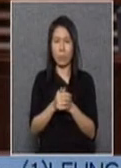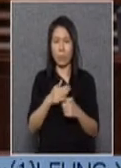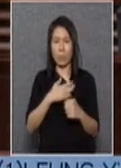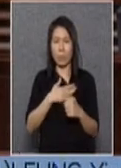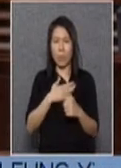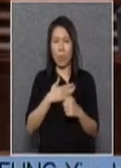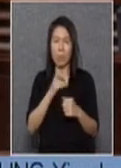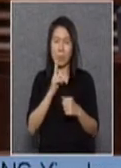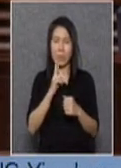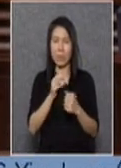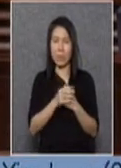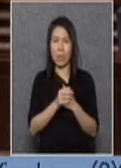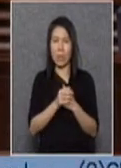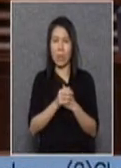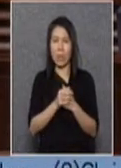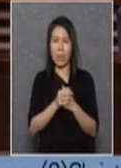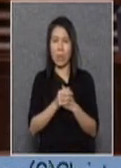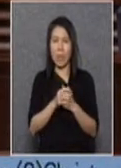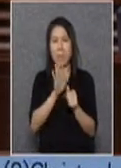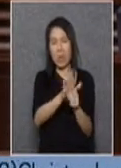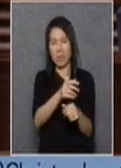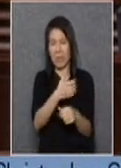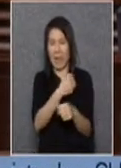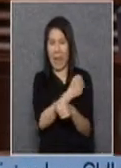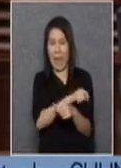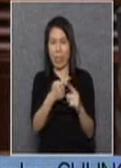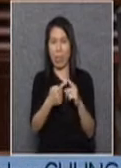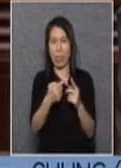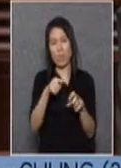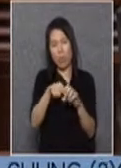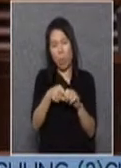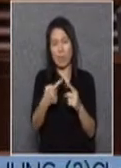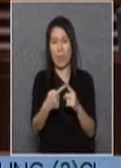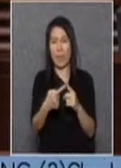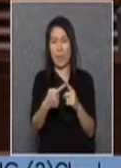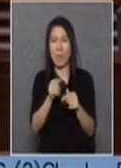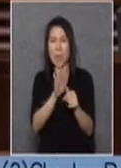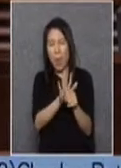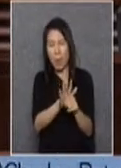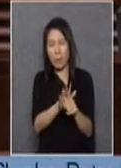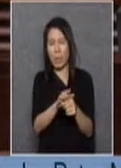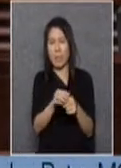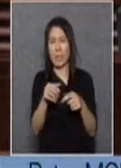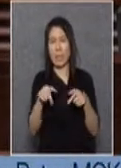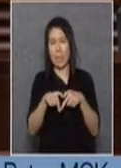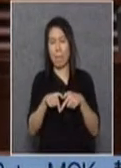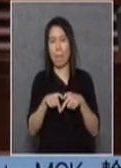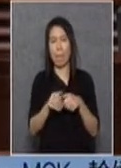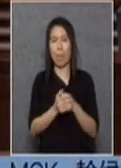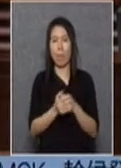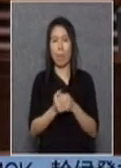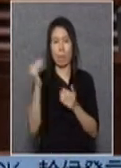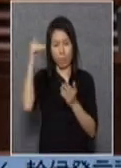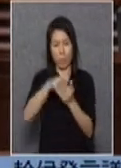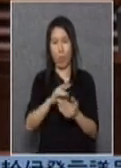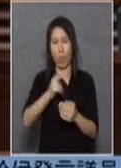了懶人或者益了窮人那種心態呢，是從來呢都是沒有改變過